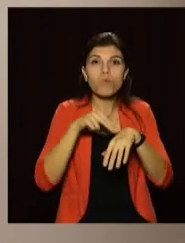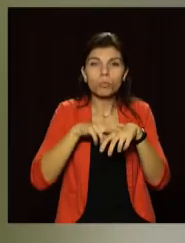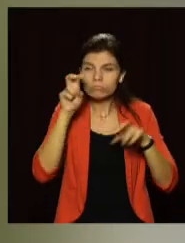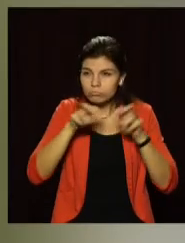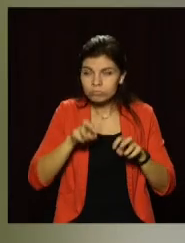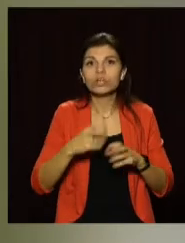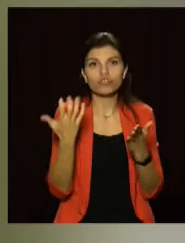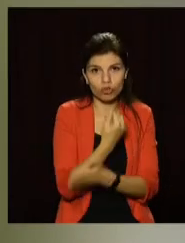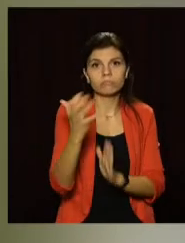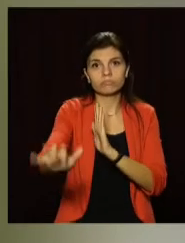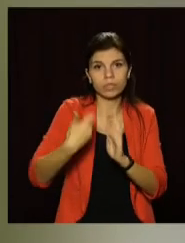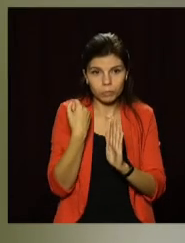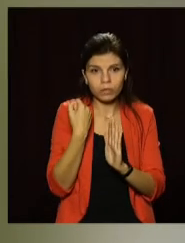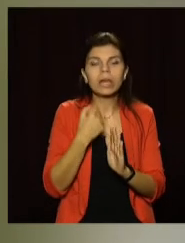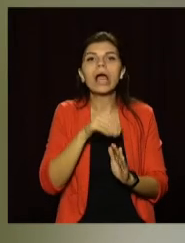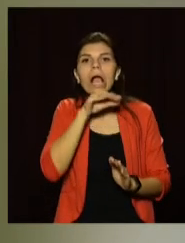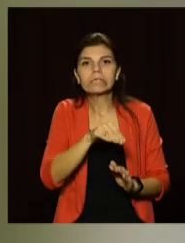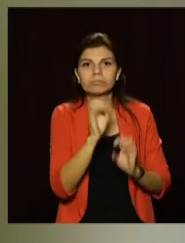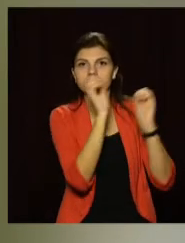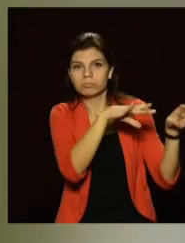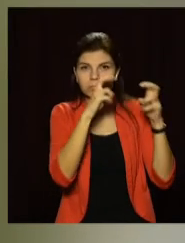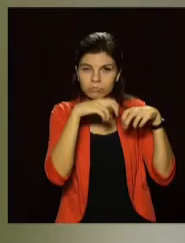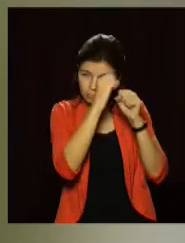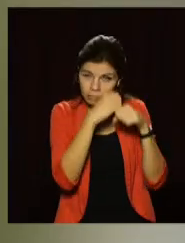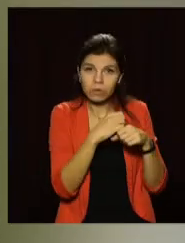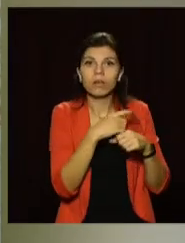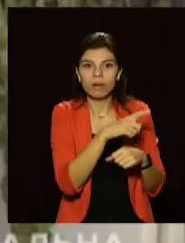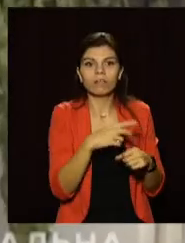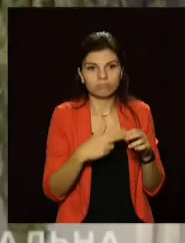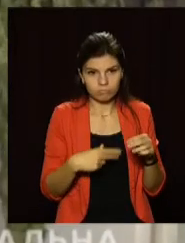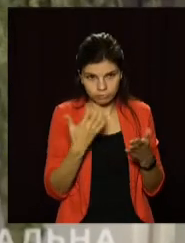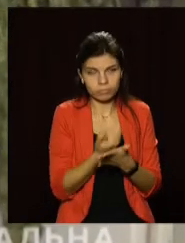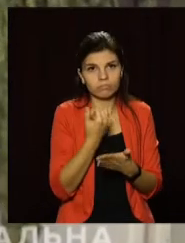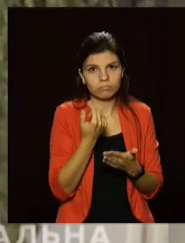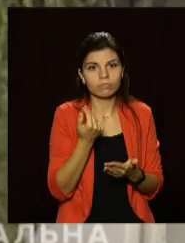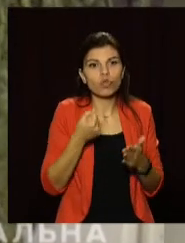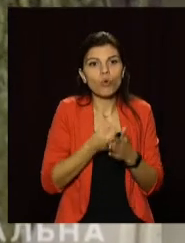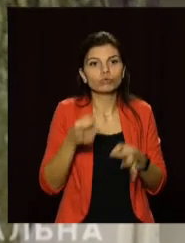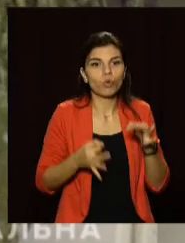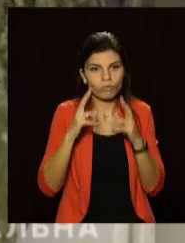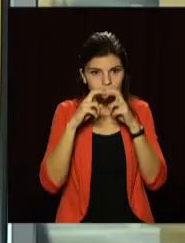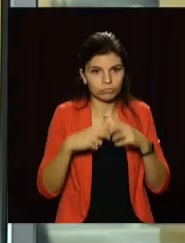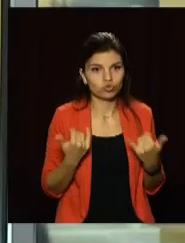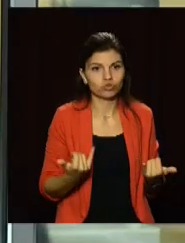все вилучили і направили на експертизу. Поліція розпочала досудові розслідування.